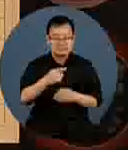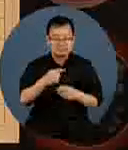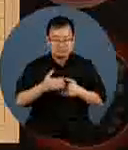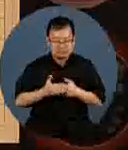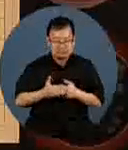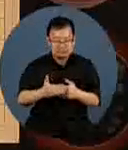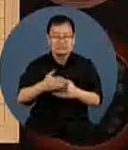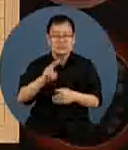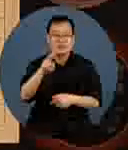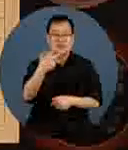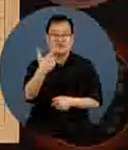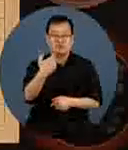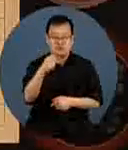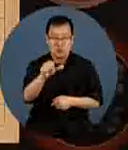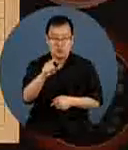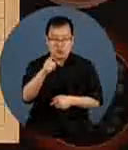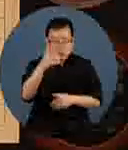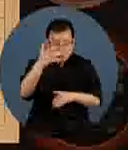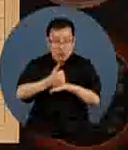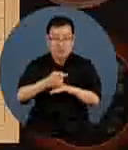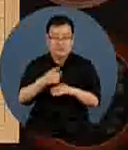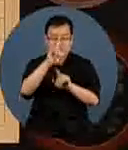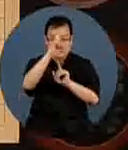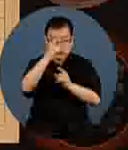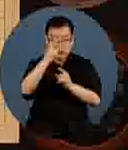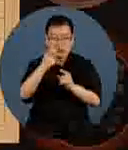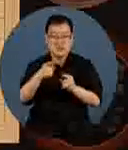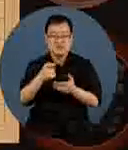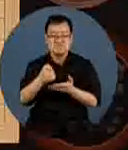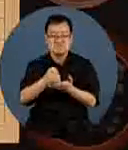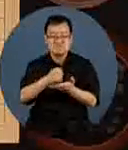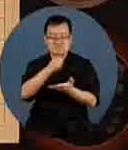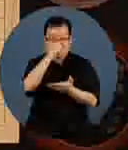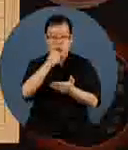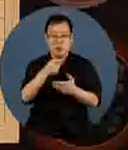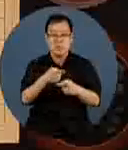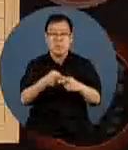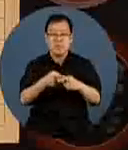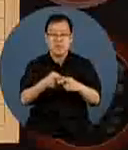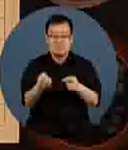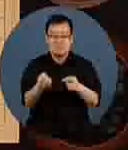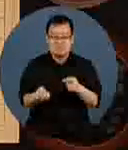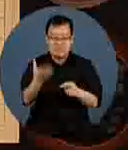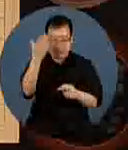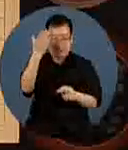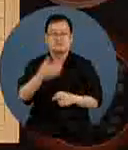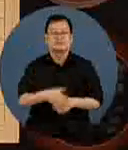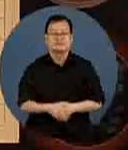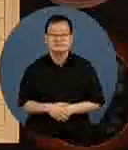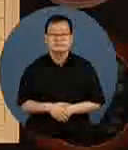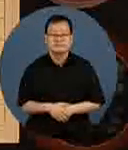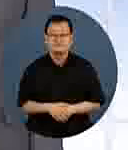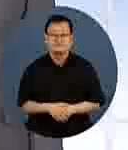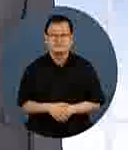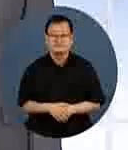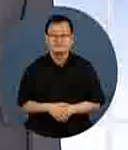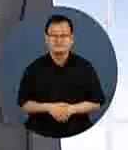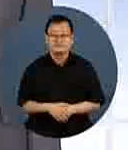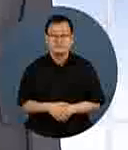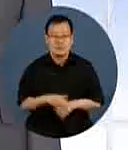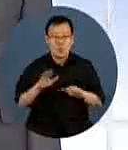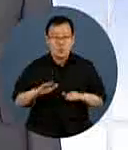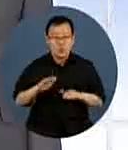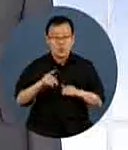더 진행되었지만, 265수 만에요, 이창호 구단 행운의 흑 반집승을 거두었습니다. 네, 그렇습니다. 자,